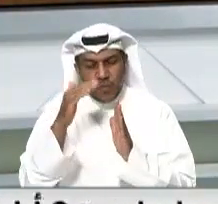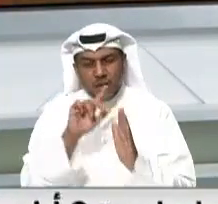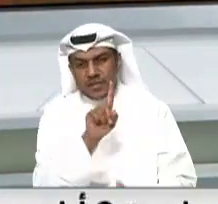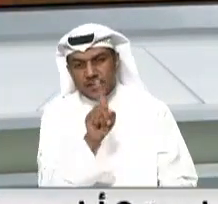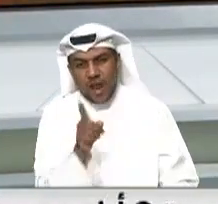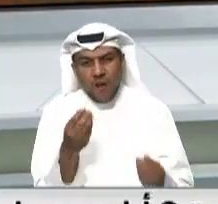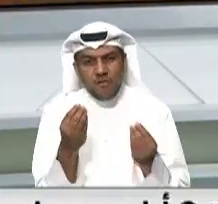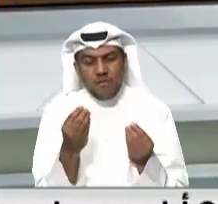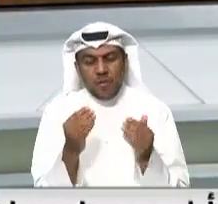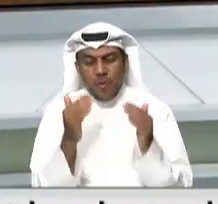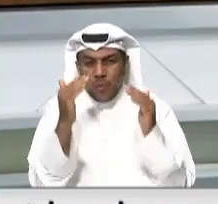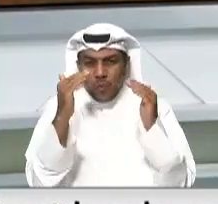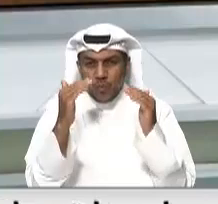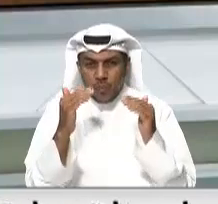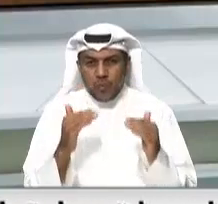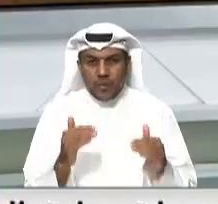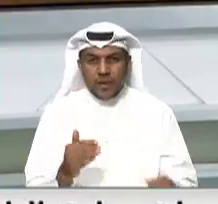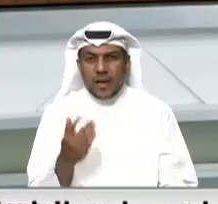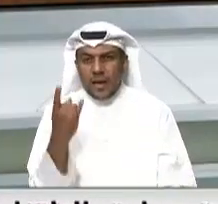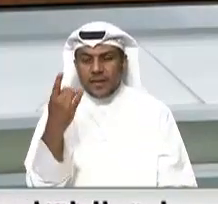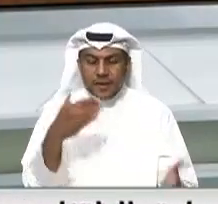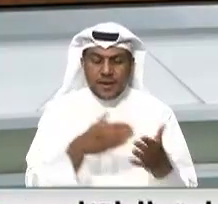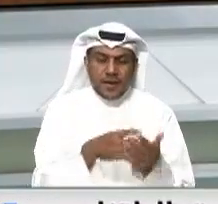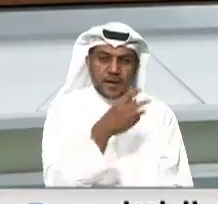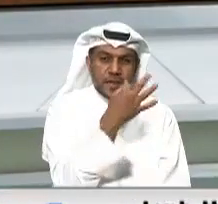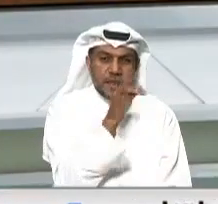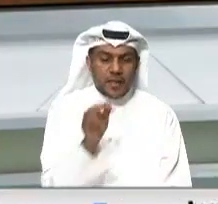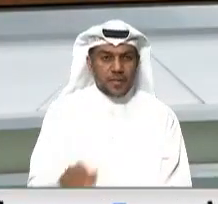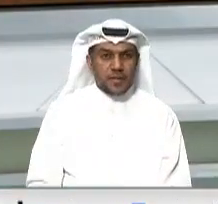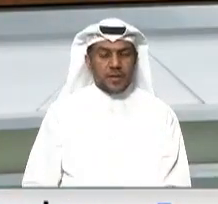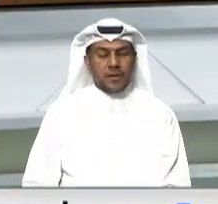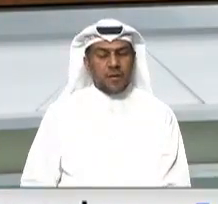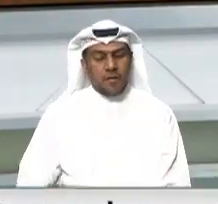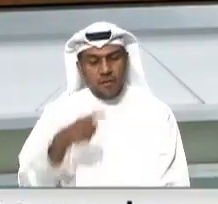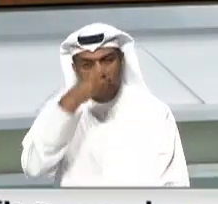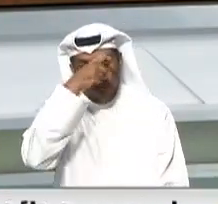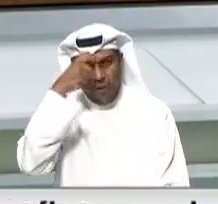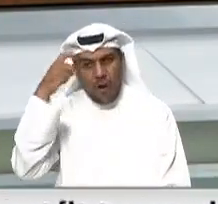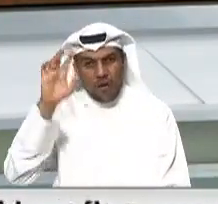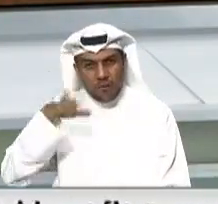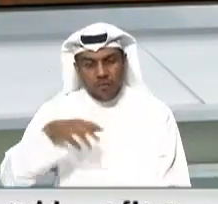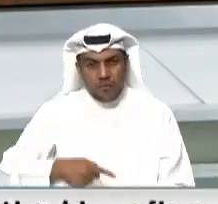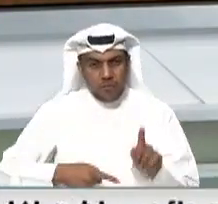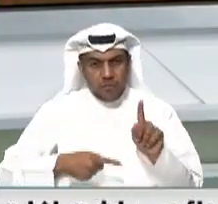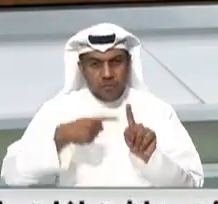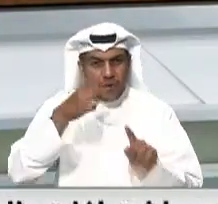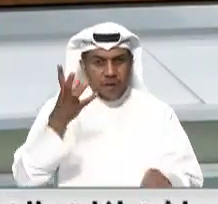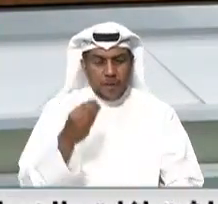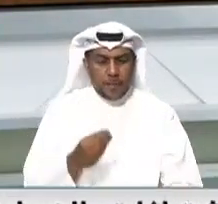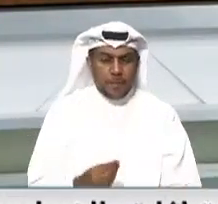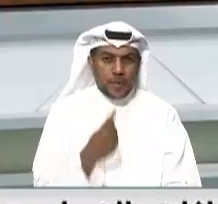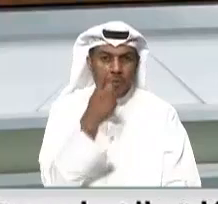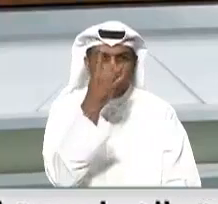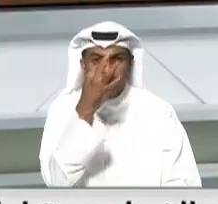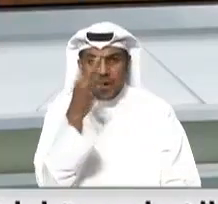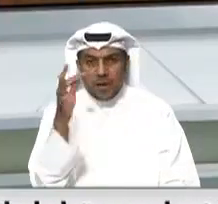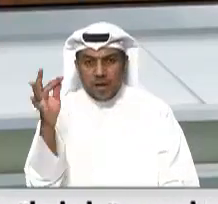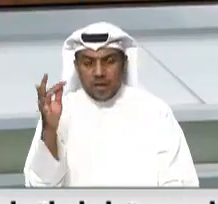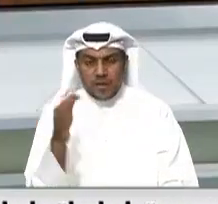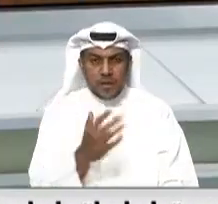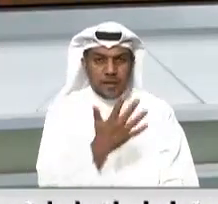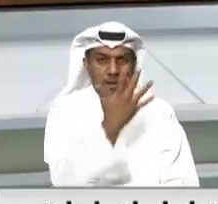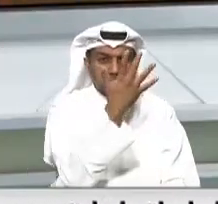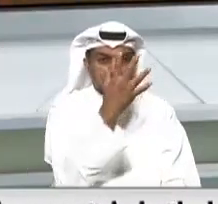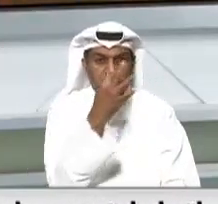خفيفه الى معتدله من عشره الى ثلاثين كيلو متر في الساعه اجواء حاره نسبيا درجات الحراره يوم الغد تتراوح ما بين 31 الى